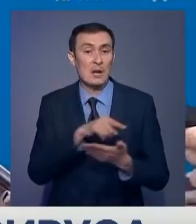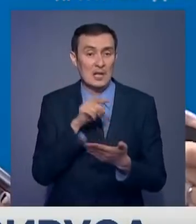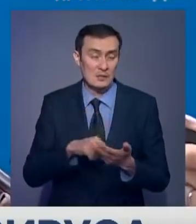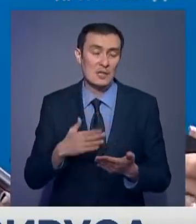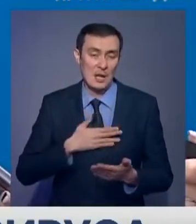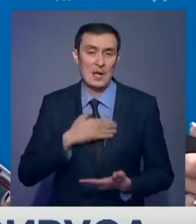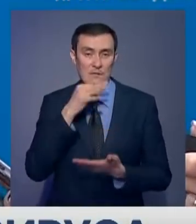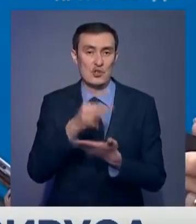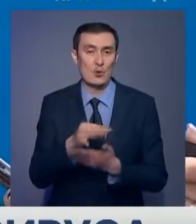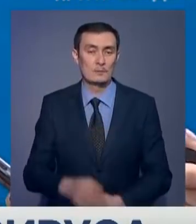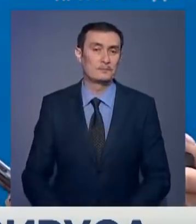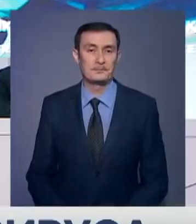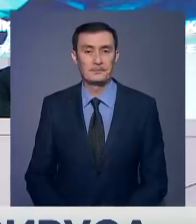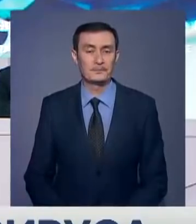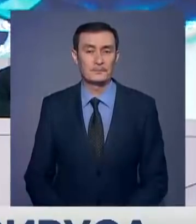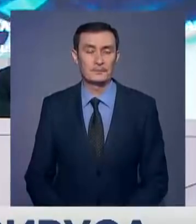отвечаю.